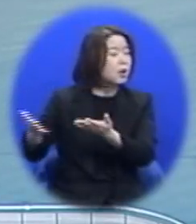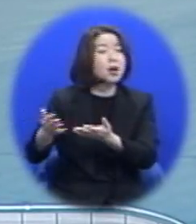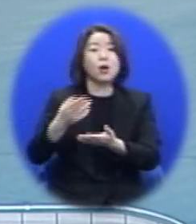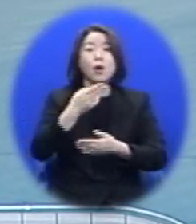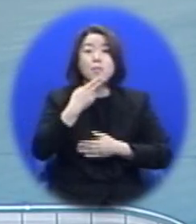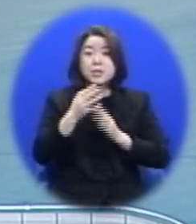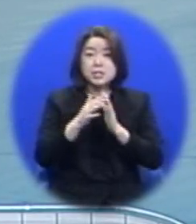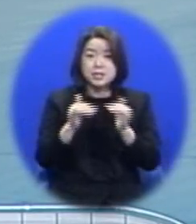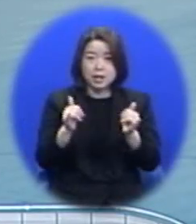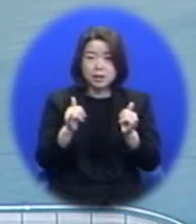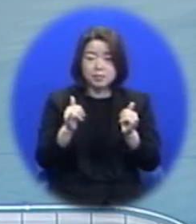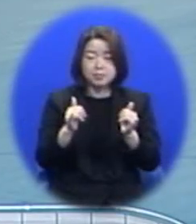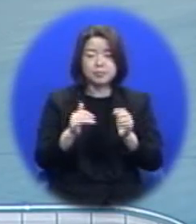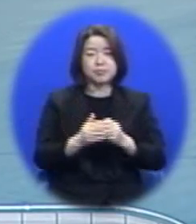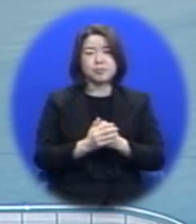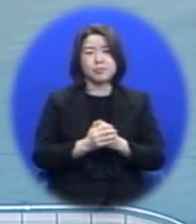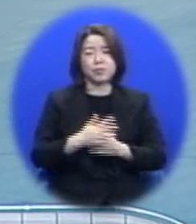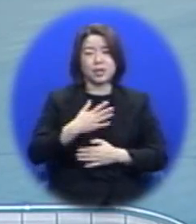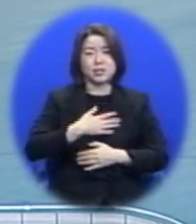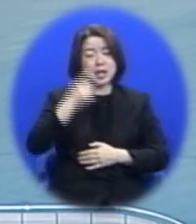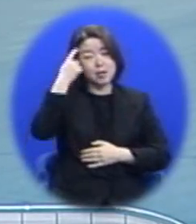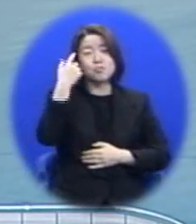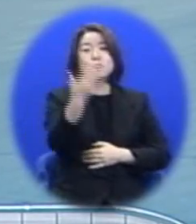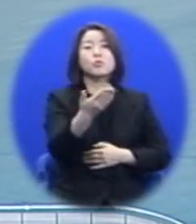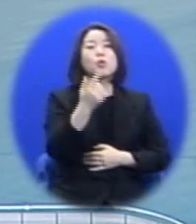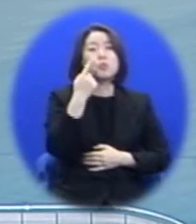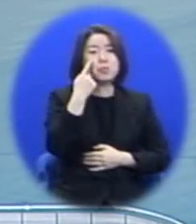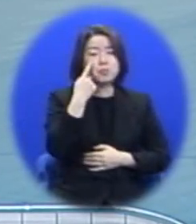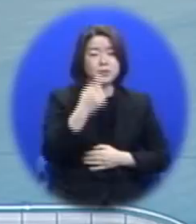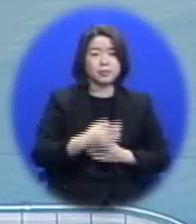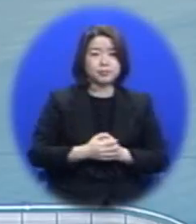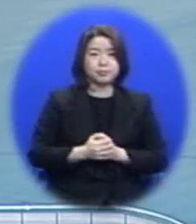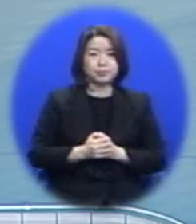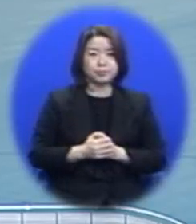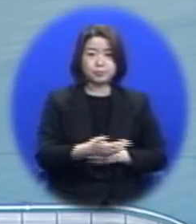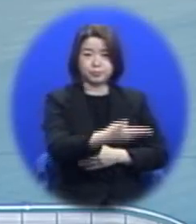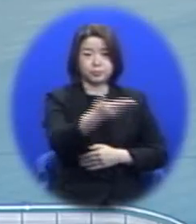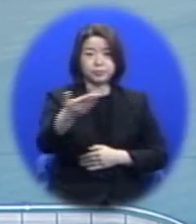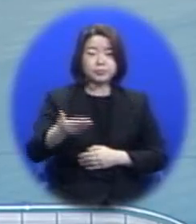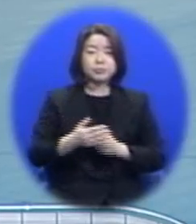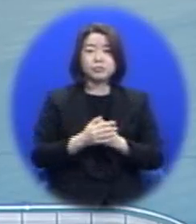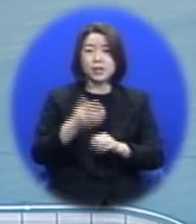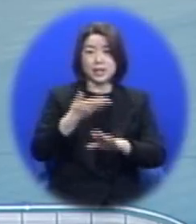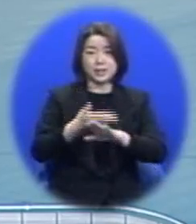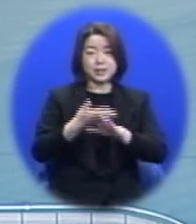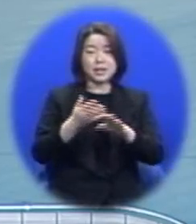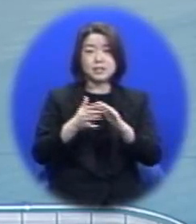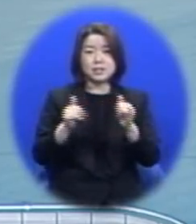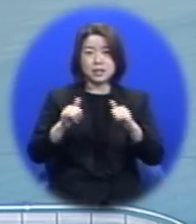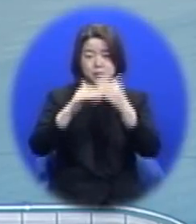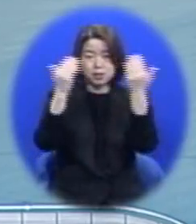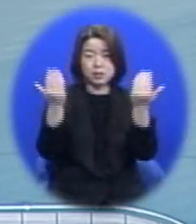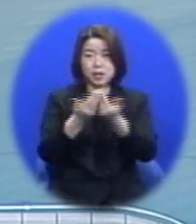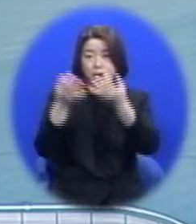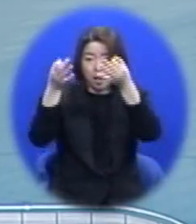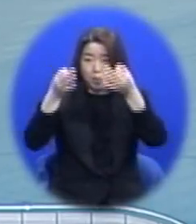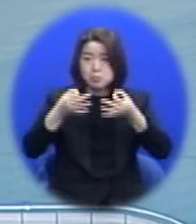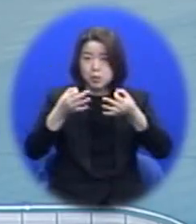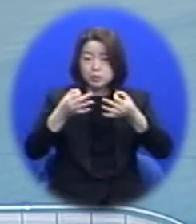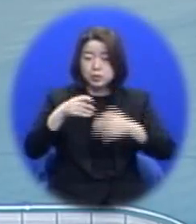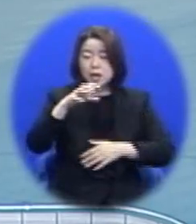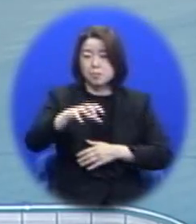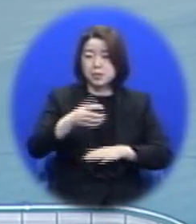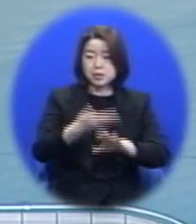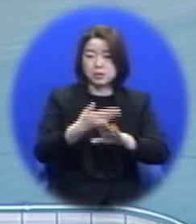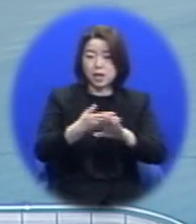분 제가 한번 물어보겠습니다. 여러분 다른 사람들이 다 보는 앞에서 남의 돈 이렇게